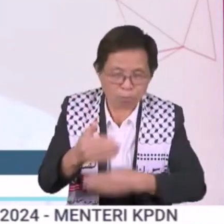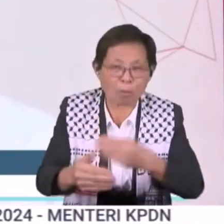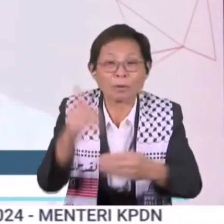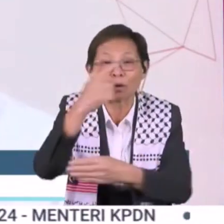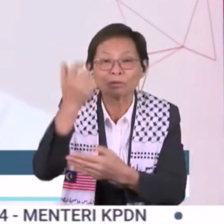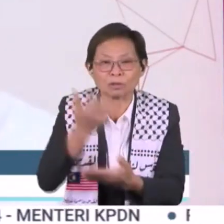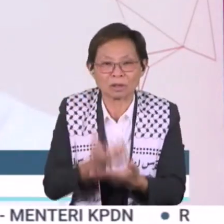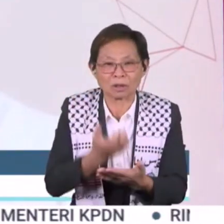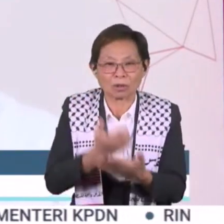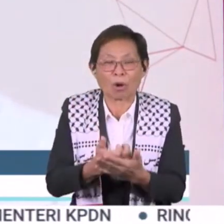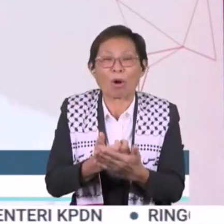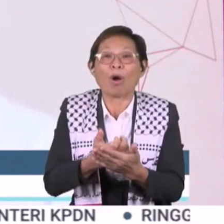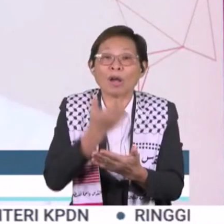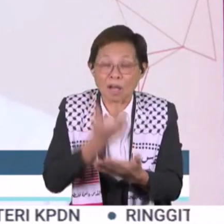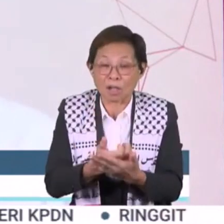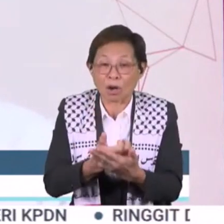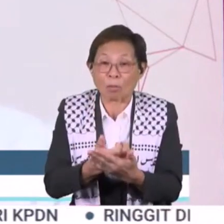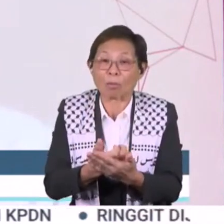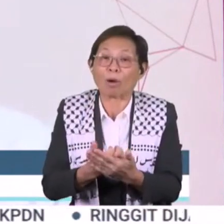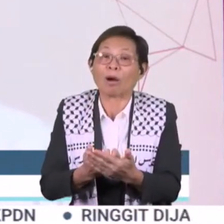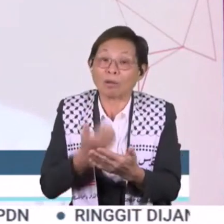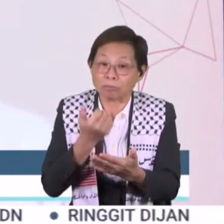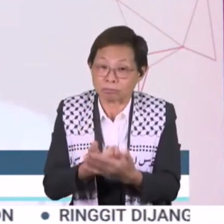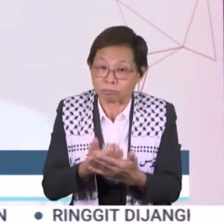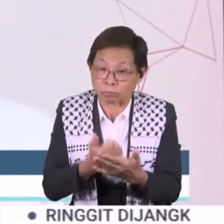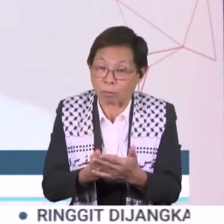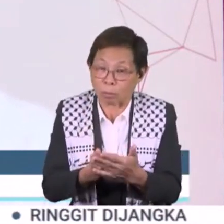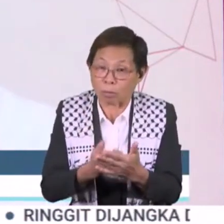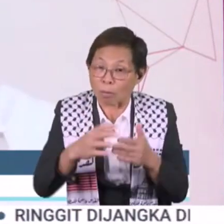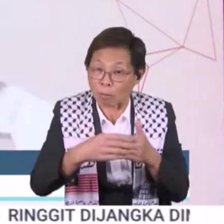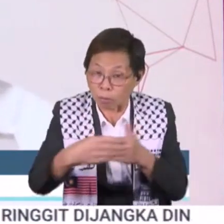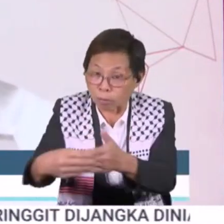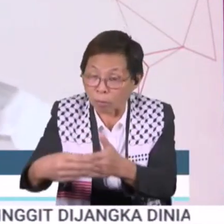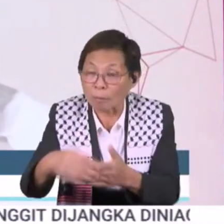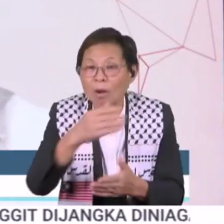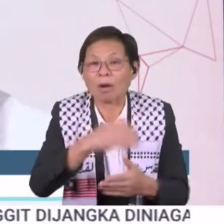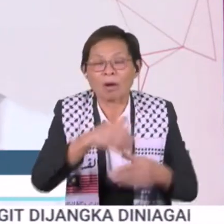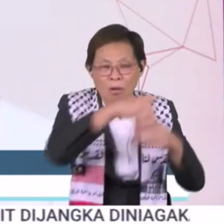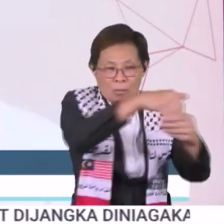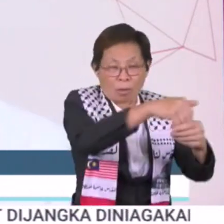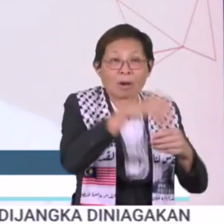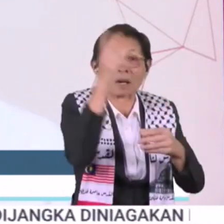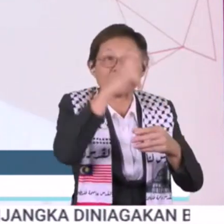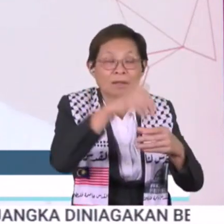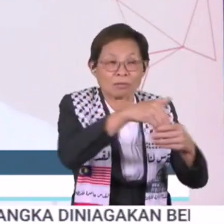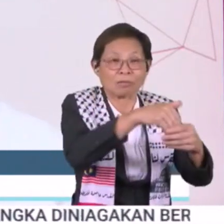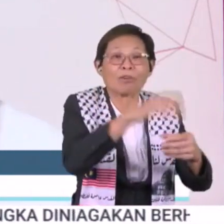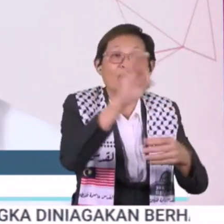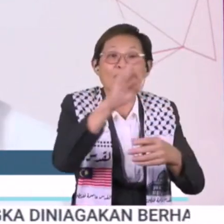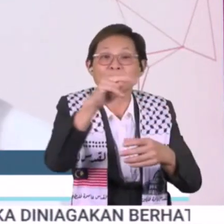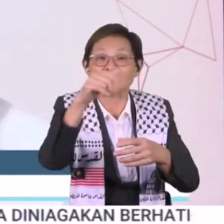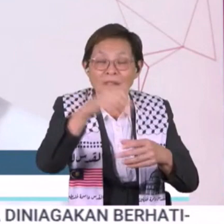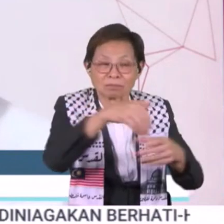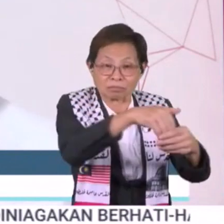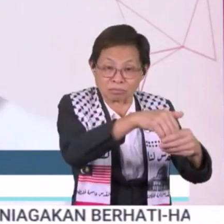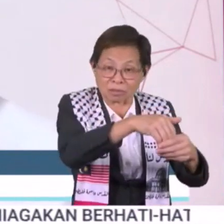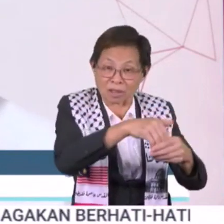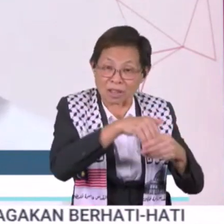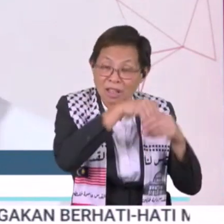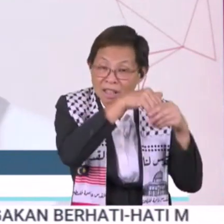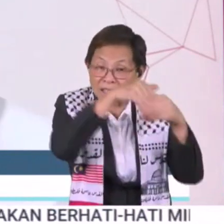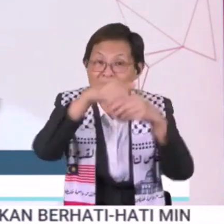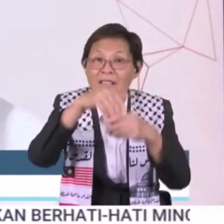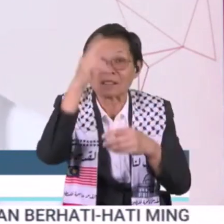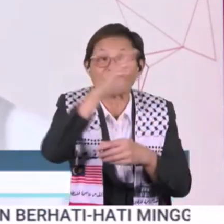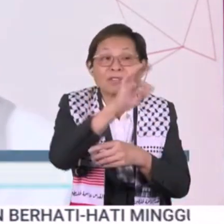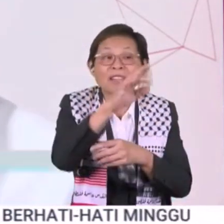dia economic driven. So kita punya insentif daripada kerajaan dengan FINAS ni adalah untuk menyuntik supaya dia akan pergi